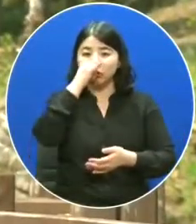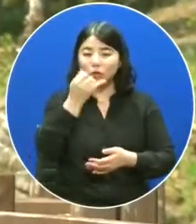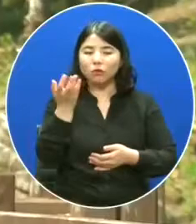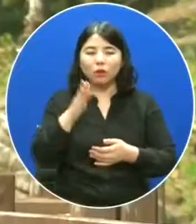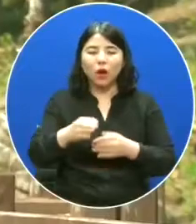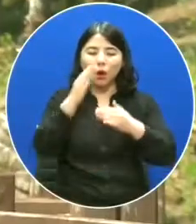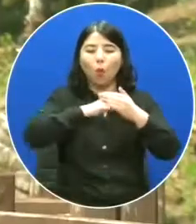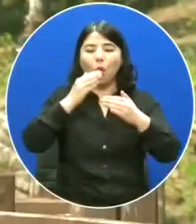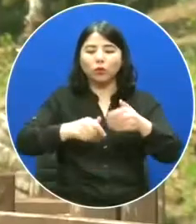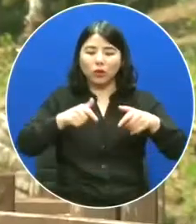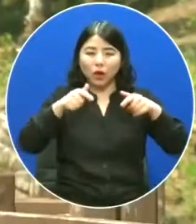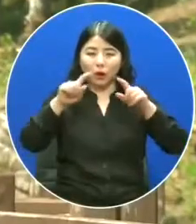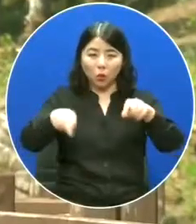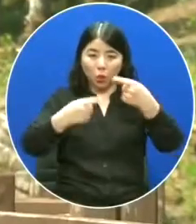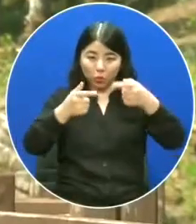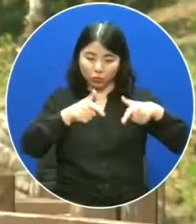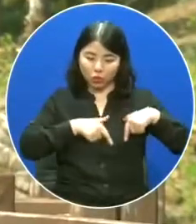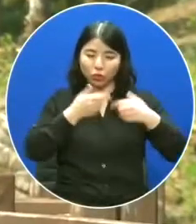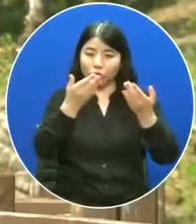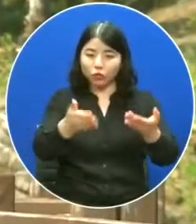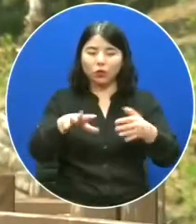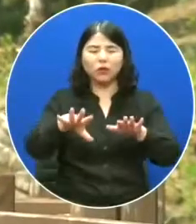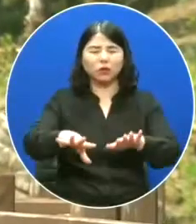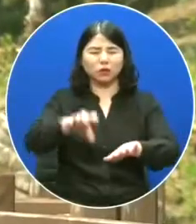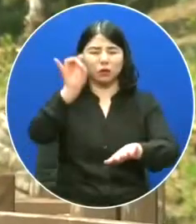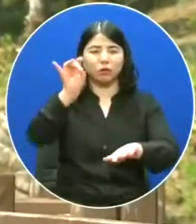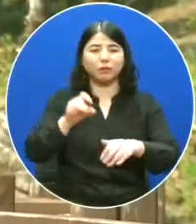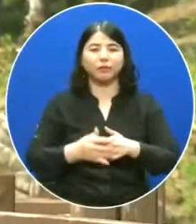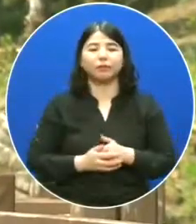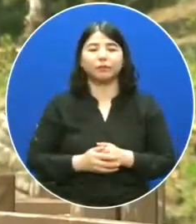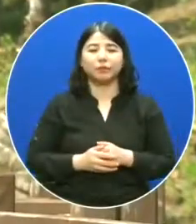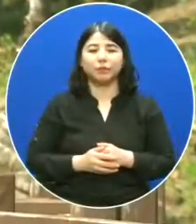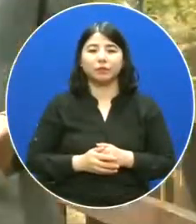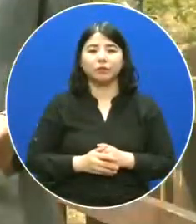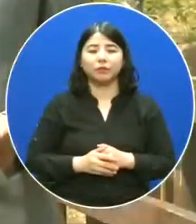있었지만 공식적으로 훈장을 수여한 건 이번이 처음입니다.